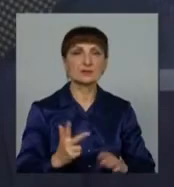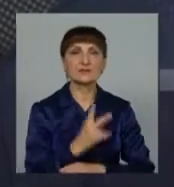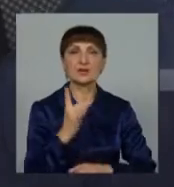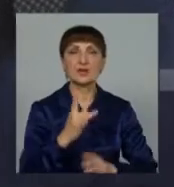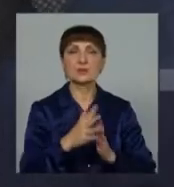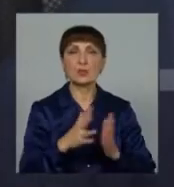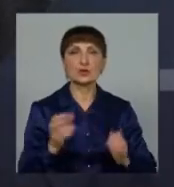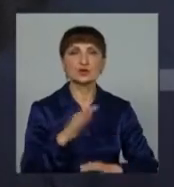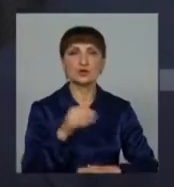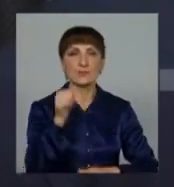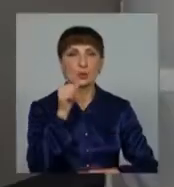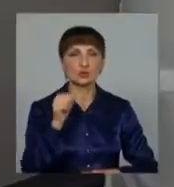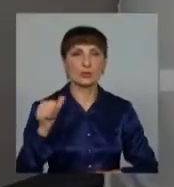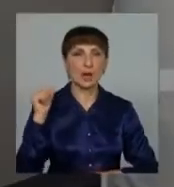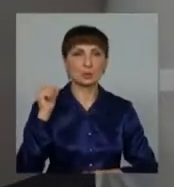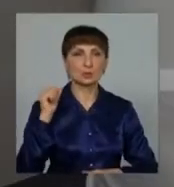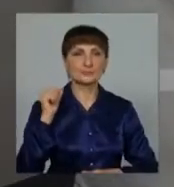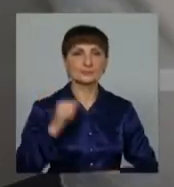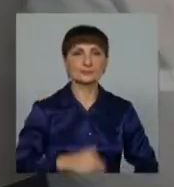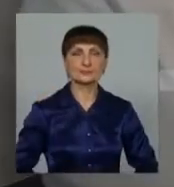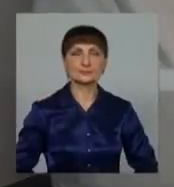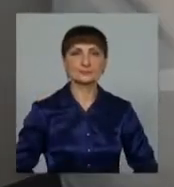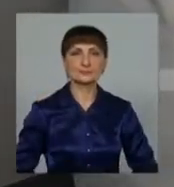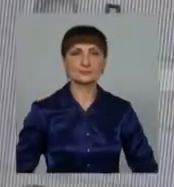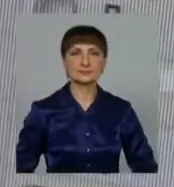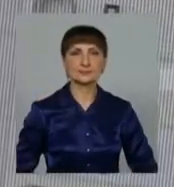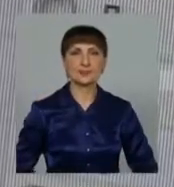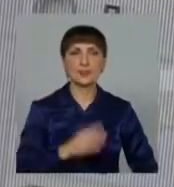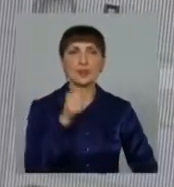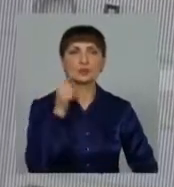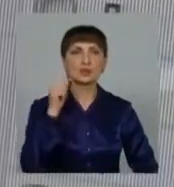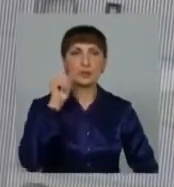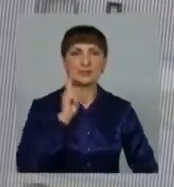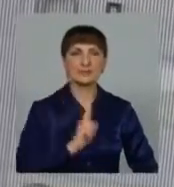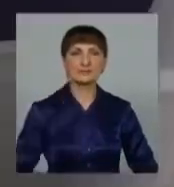больше, чем было обработано в начале лета. Ануар Амангельдинов, Мурат Тайжанов, телеканал Алматы.